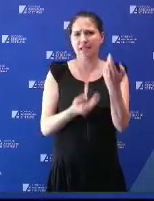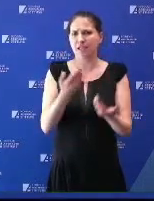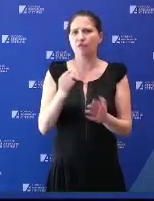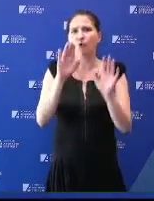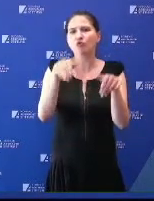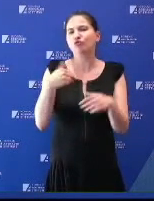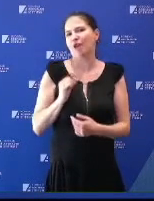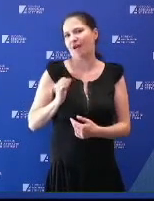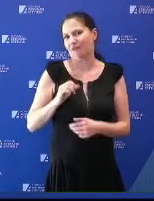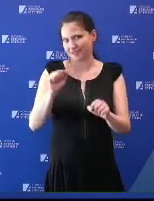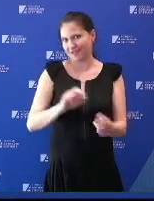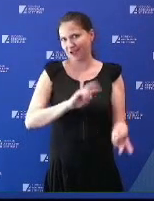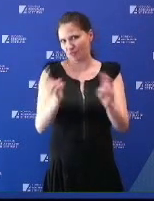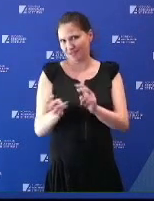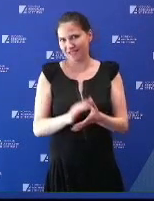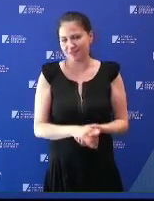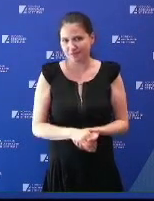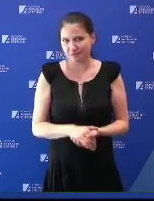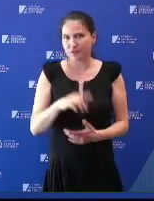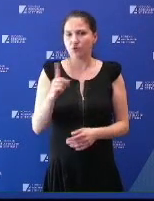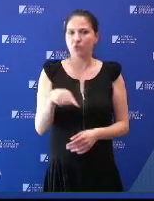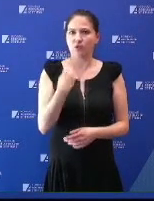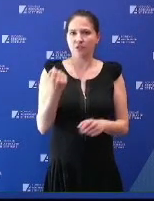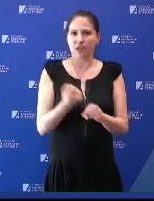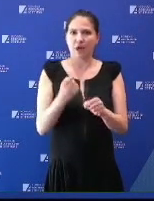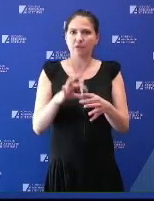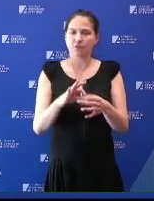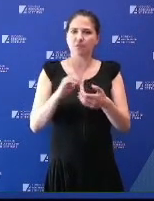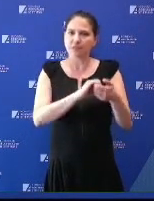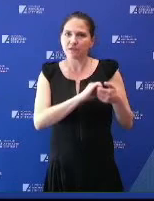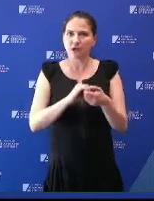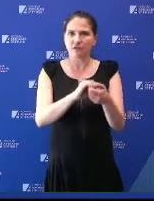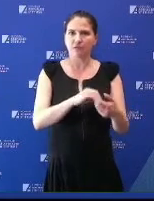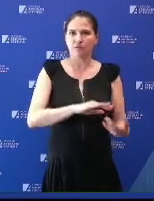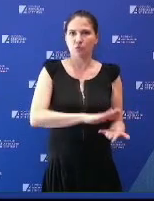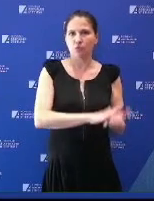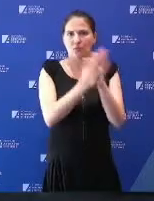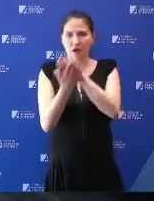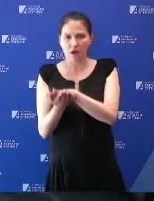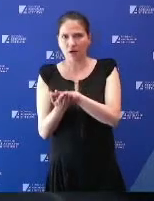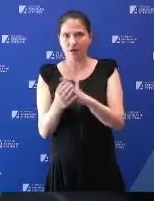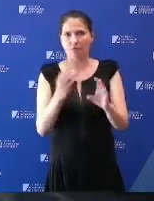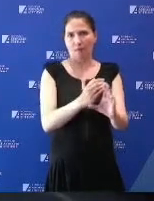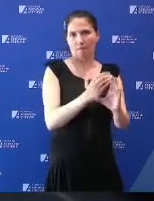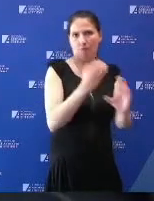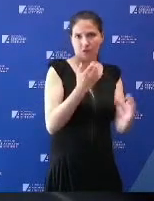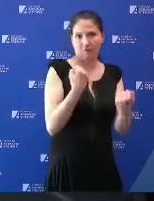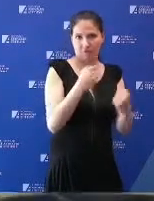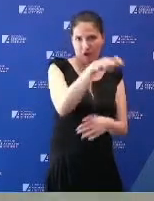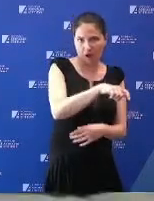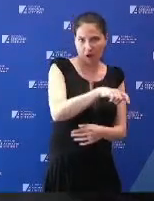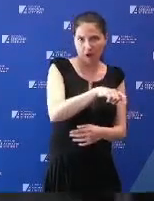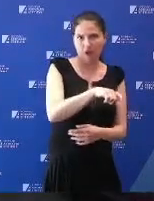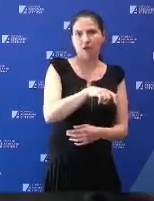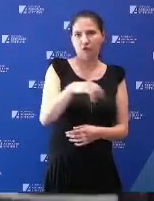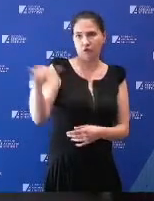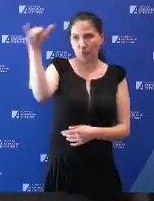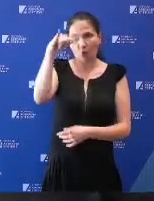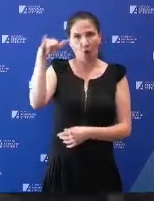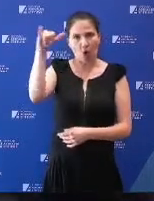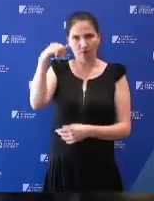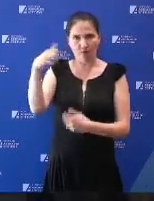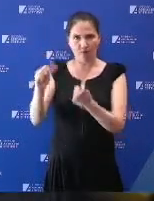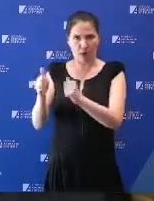sein. In unserer Arbeit mit den Gewerkschaften haben wir zum Beispiel einen Übergang vom Busfahrer zum Drohnenpiloten in der Stadt